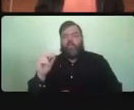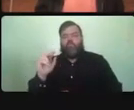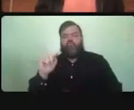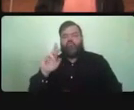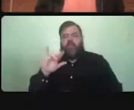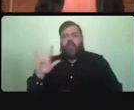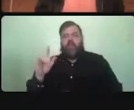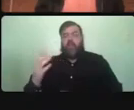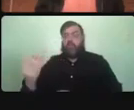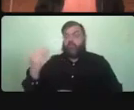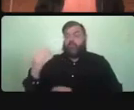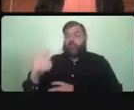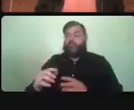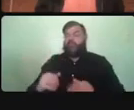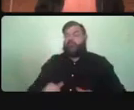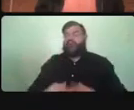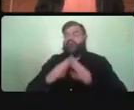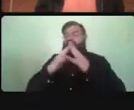tuna shule ya